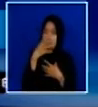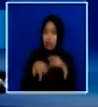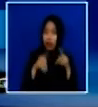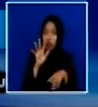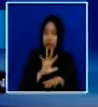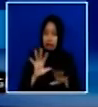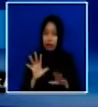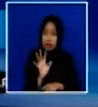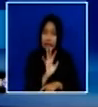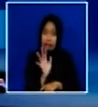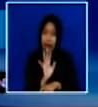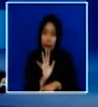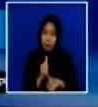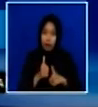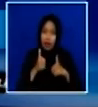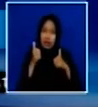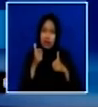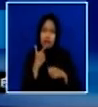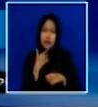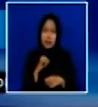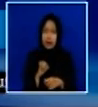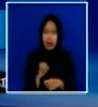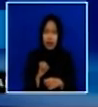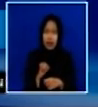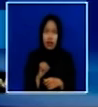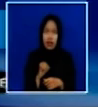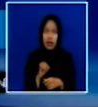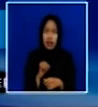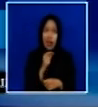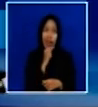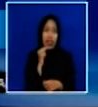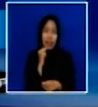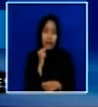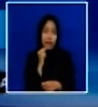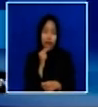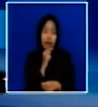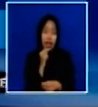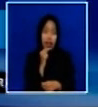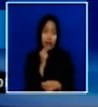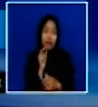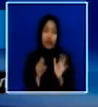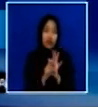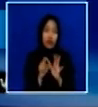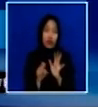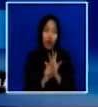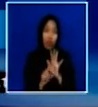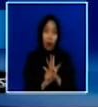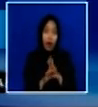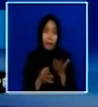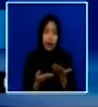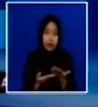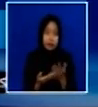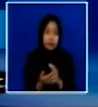sebaik-baiknya akan berakibat juga hal-hal yang negatif contohnya terkait dengan